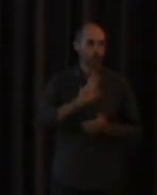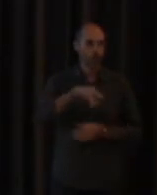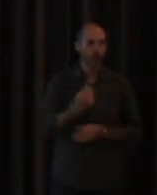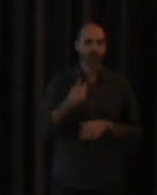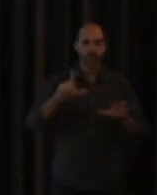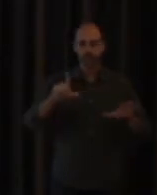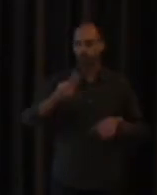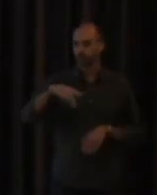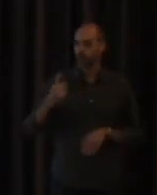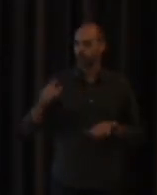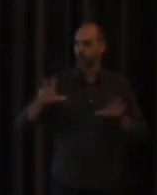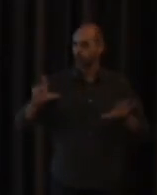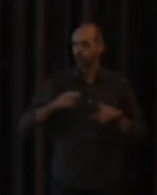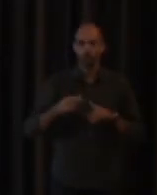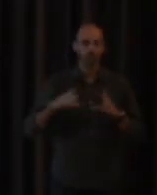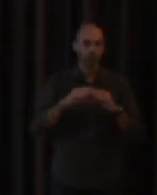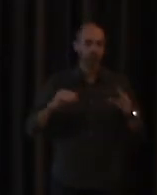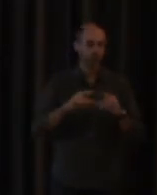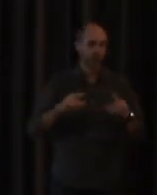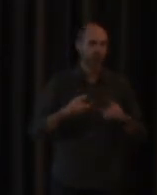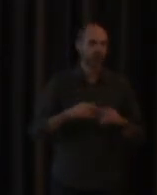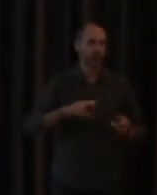2017-2018 aquí a la Facultat de Traducció i Interpretació.